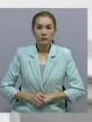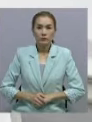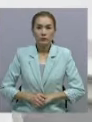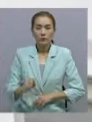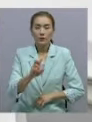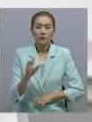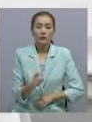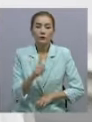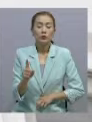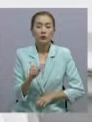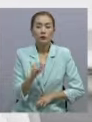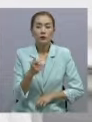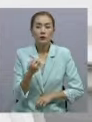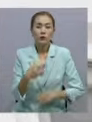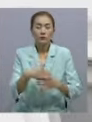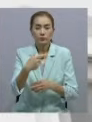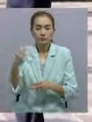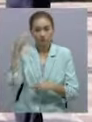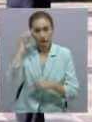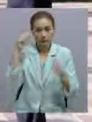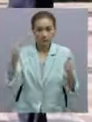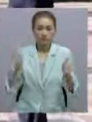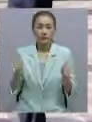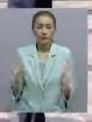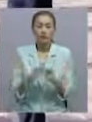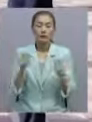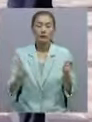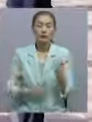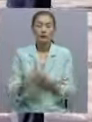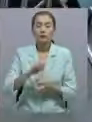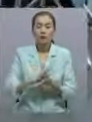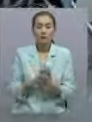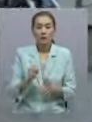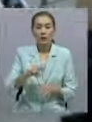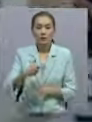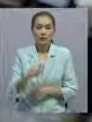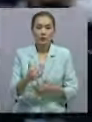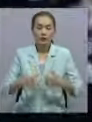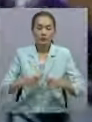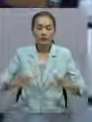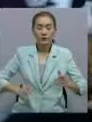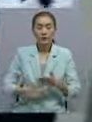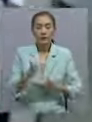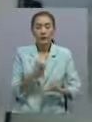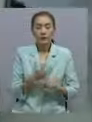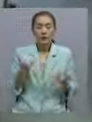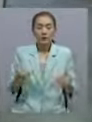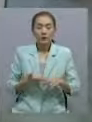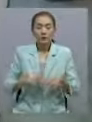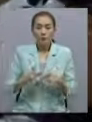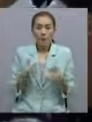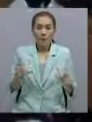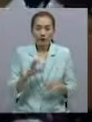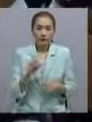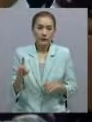Абыз ұстаз тұрған үйдің маңдайшасына ескерткіш тақта қою рәсімінен басталған шара Алға орта мектебінде жалғасты. Қонақтар атаулы мектептегі